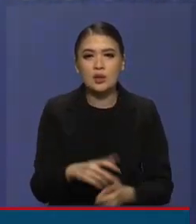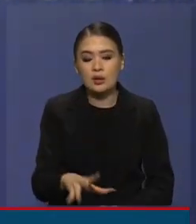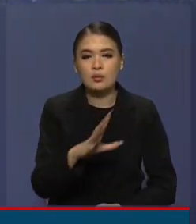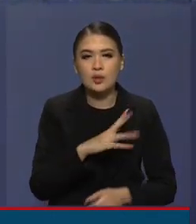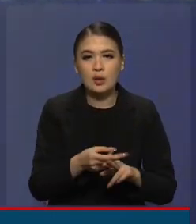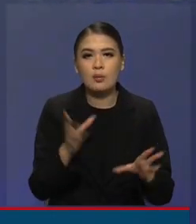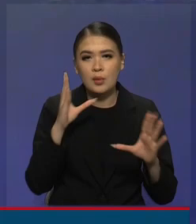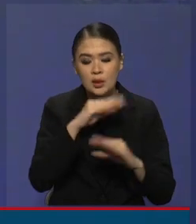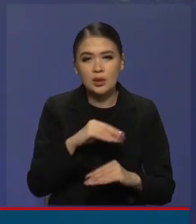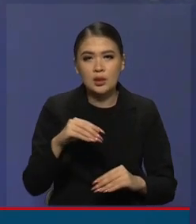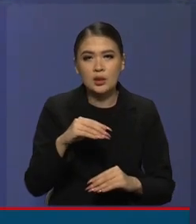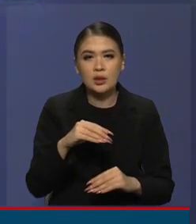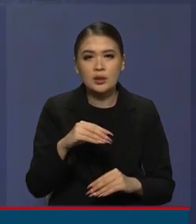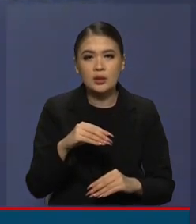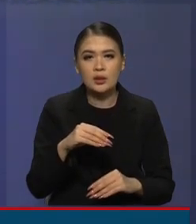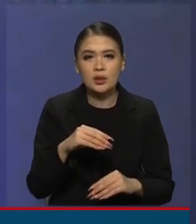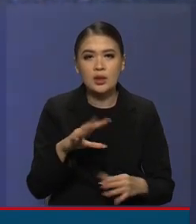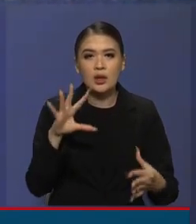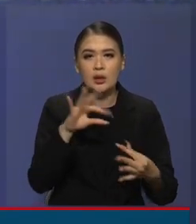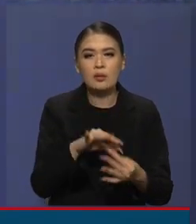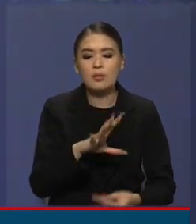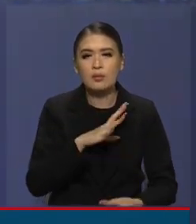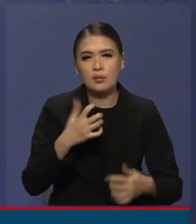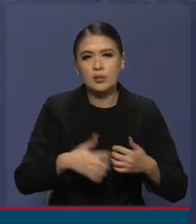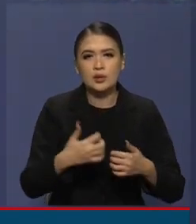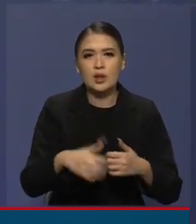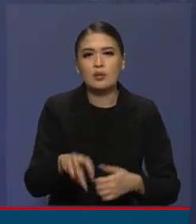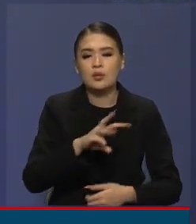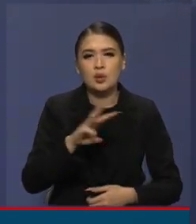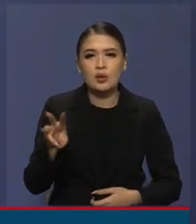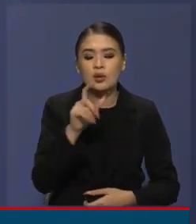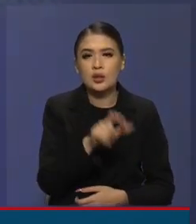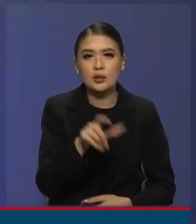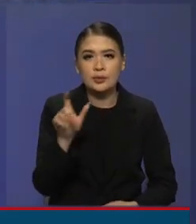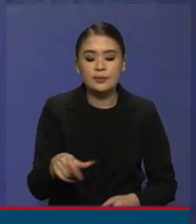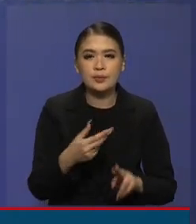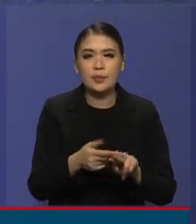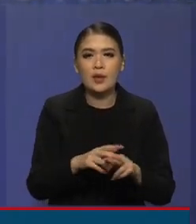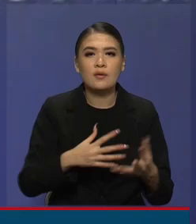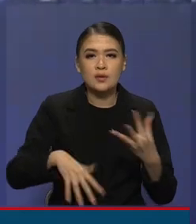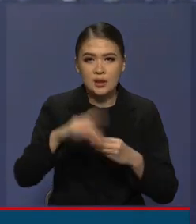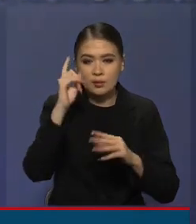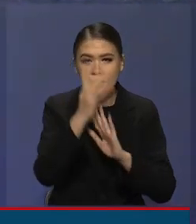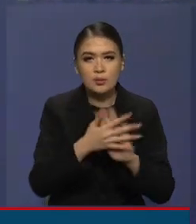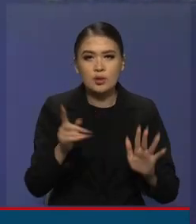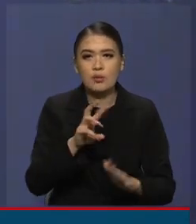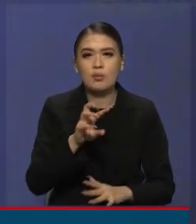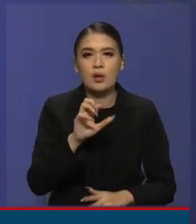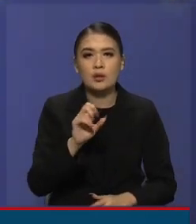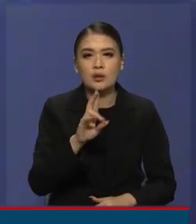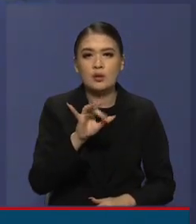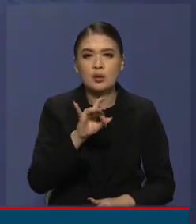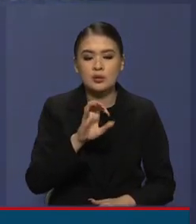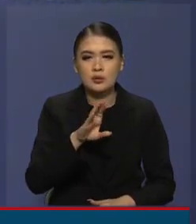могли попасть почти миллион граждан Казахстана. Но все понимают, что банкротство не есть